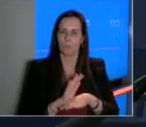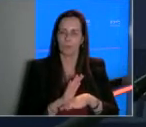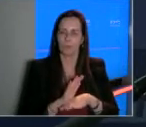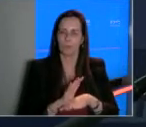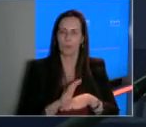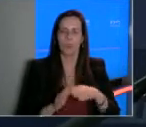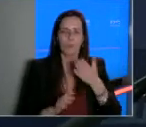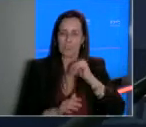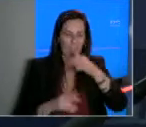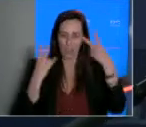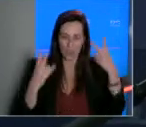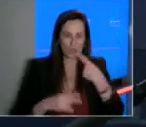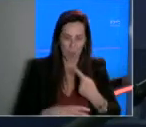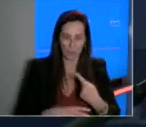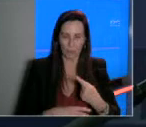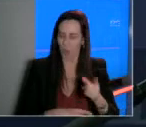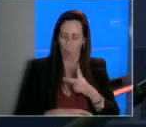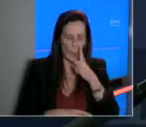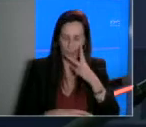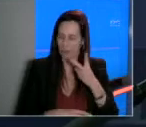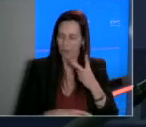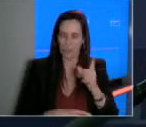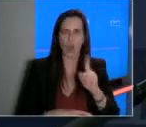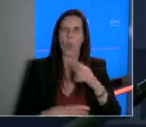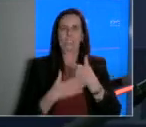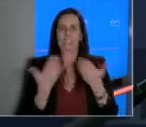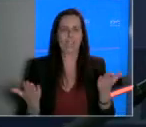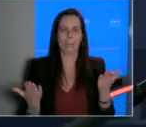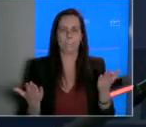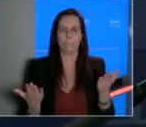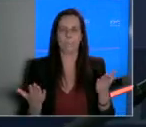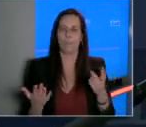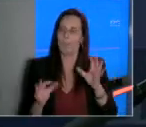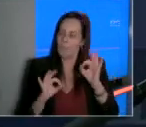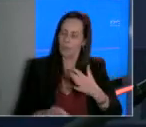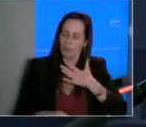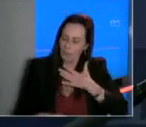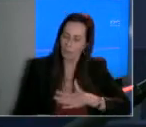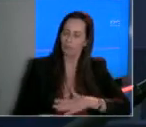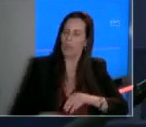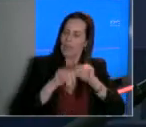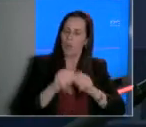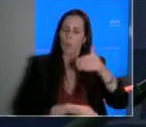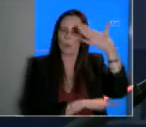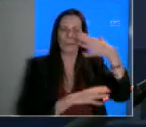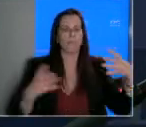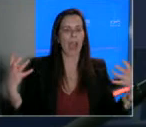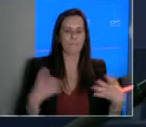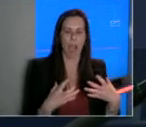בסיסמה ישראל לפני הכל לא ראינו סיסמה ריקה, אלא נכונות להתגייס לטובת המדינה